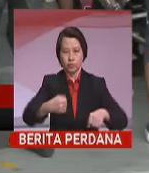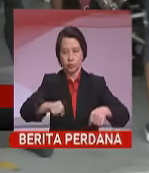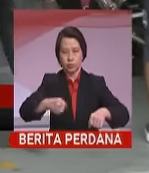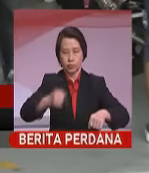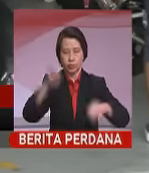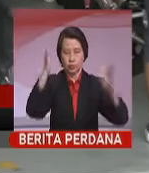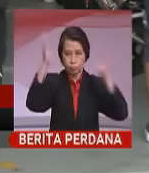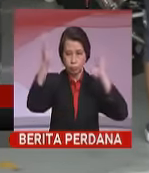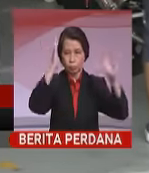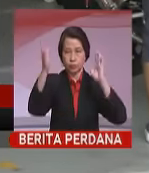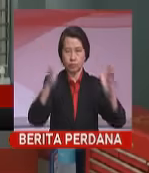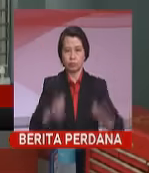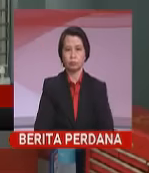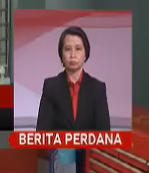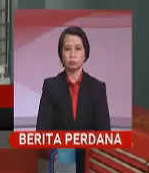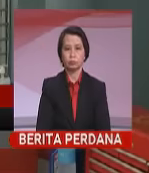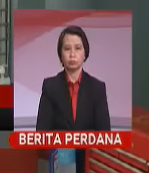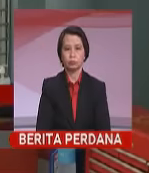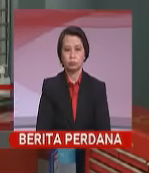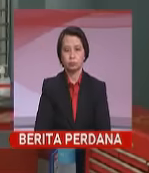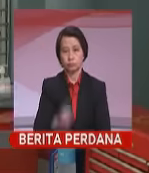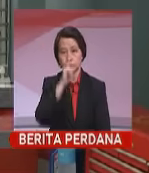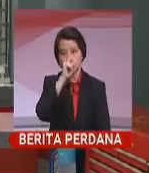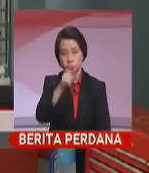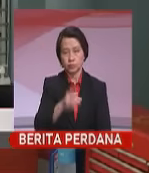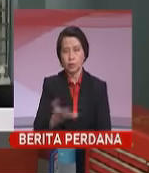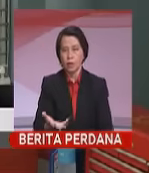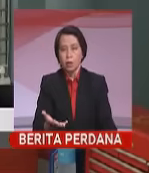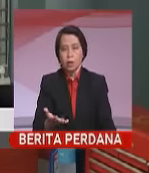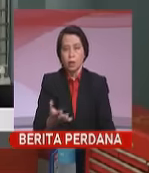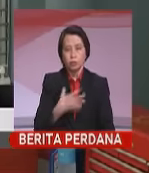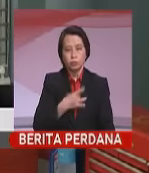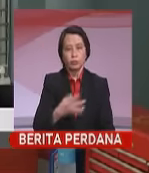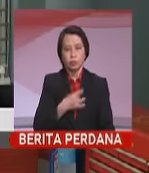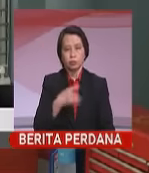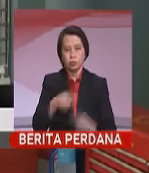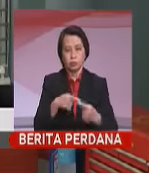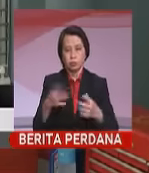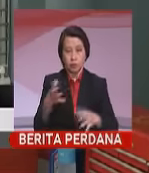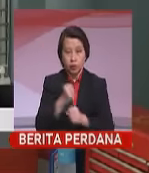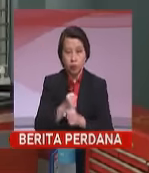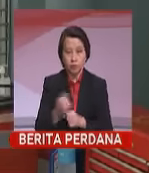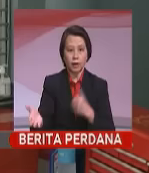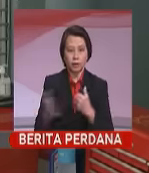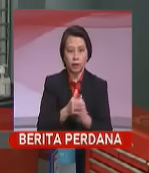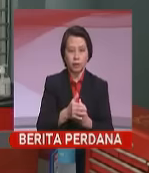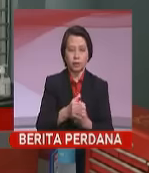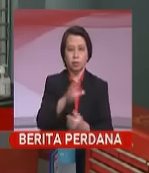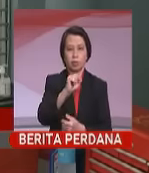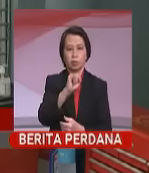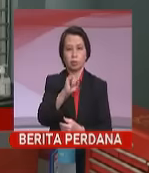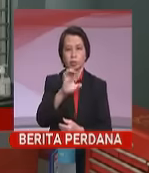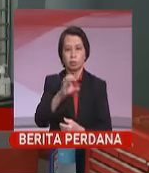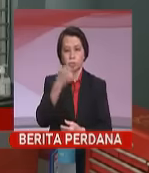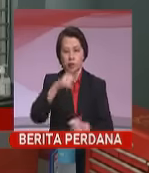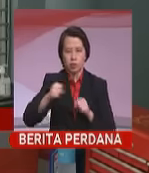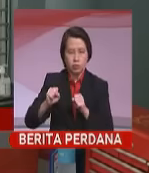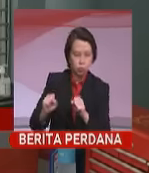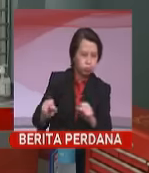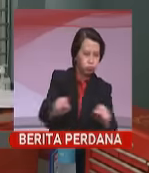negara. Sebetulnya excited lah bila dapat kembali ke Lita Lumba.